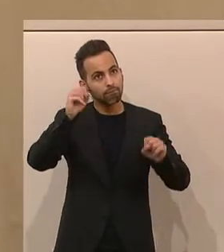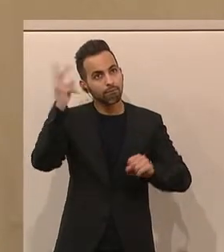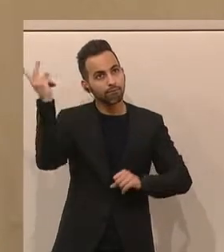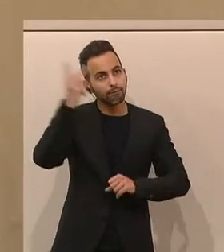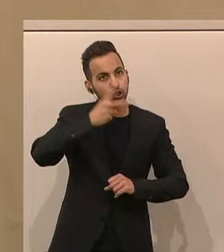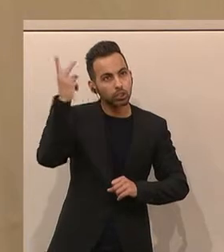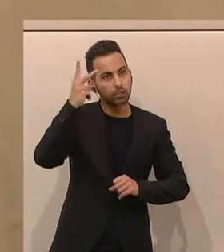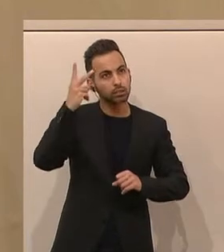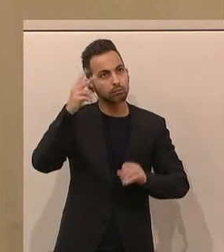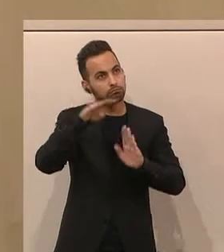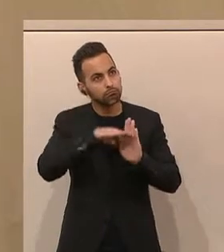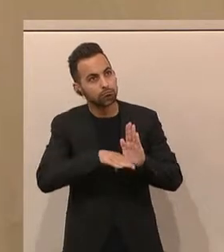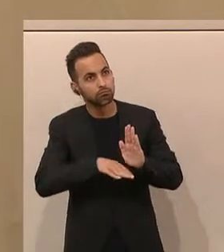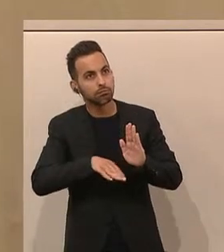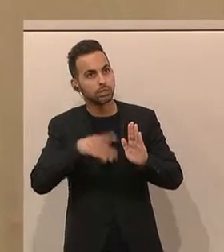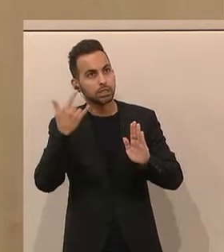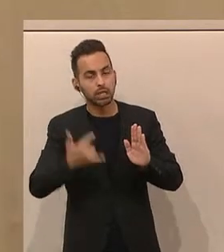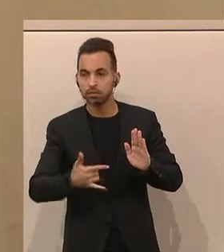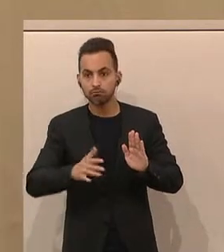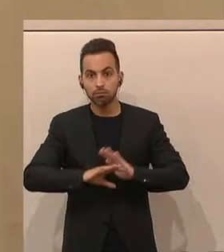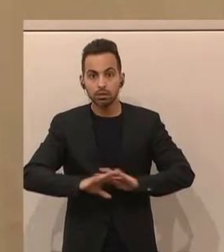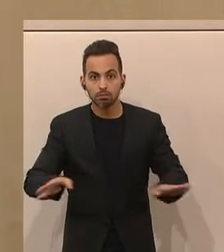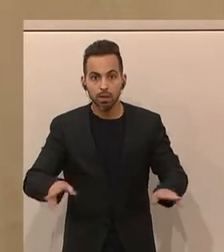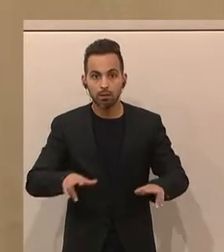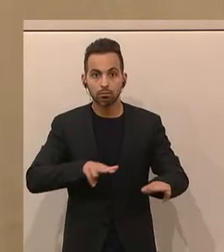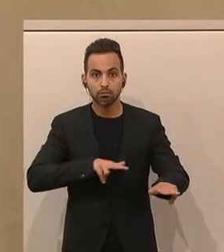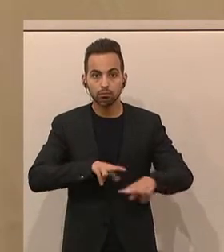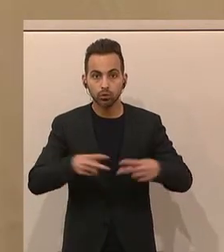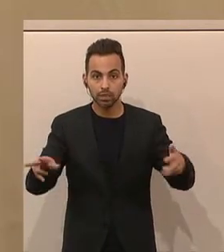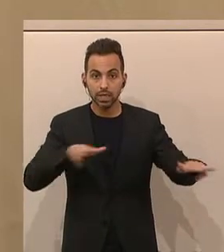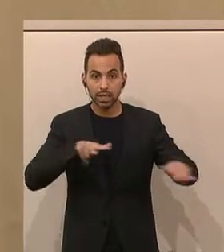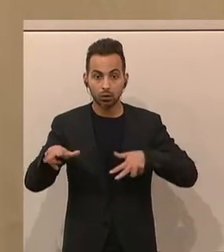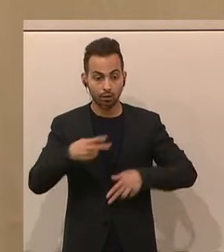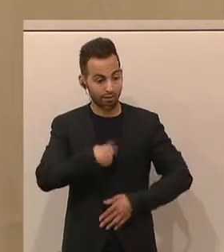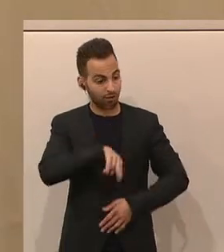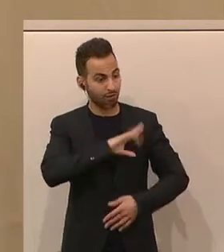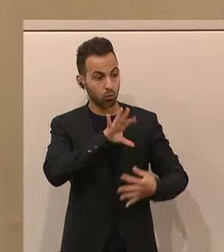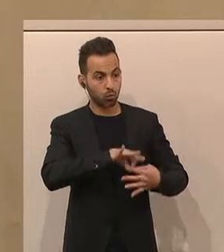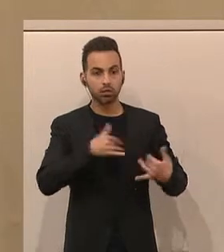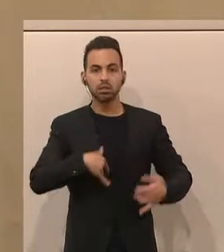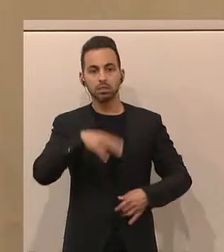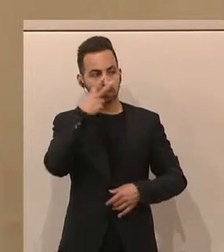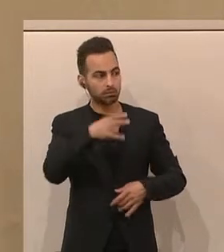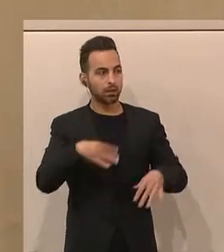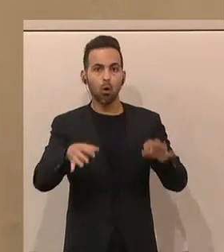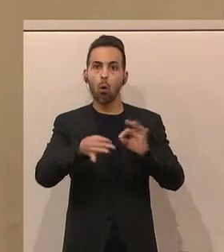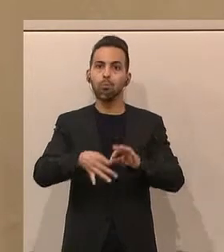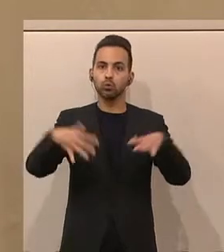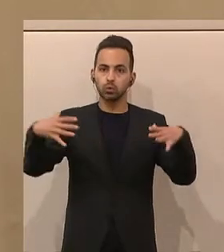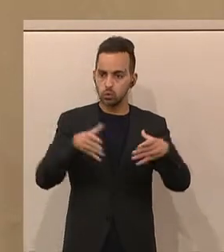wohl unter den Aspekt, nunmehr nicht mehr Regierungsverantwortung zu haben, sondern in der Opposition sitzen zu